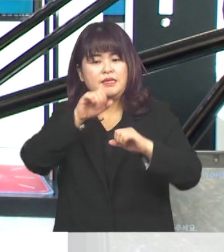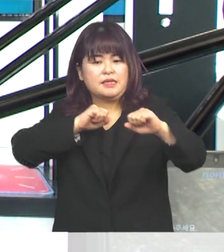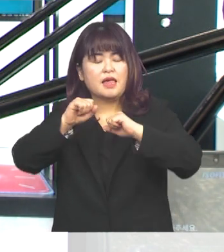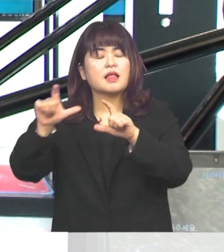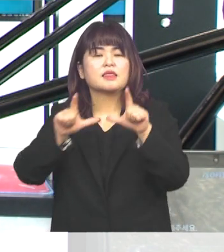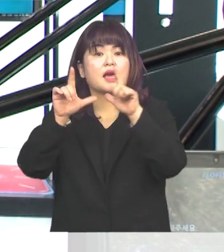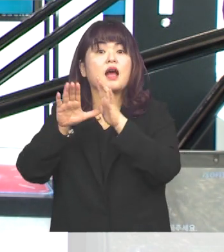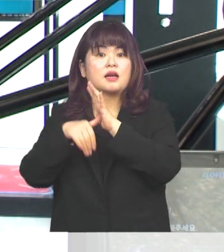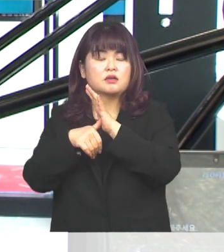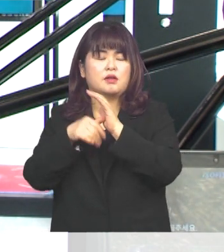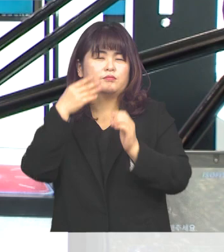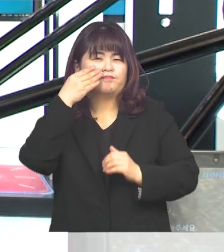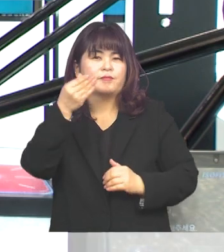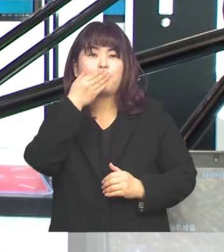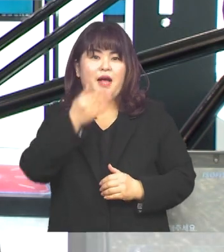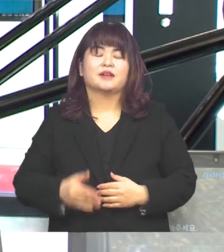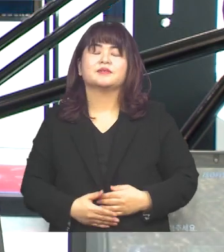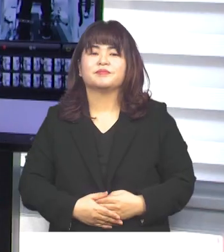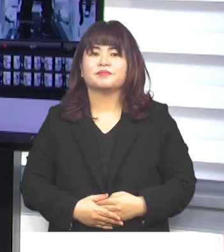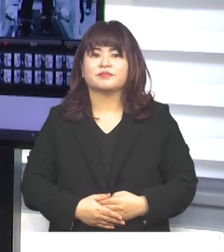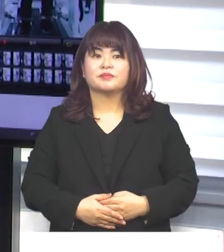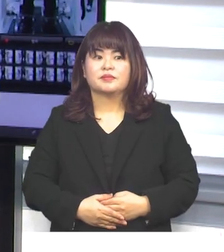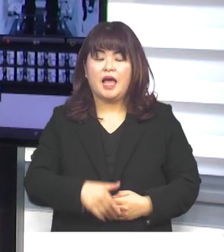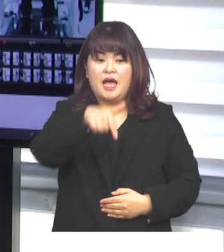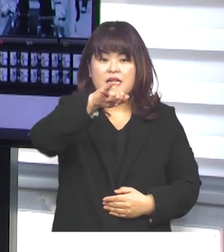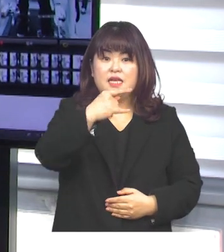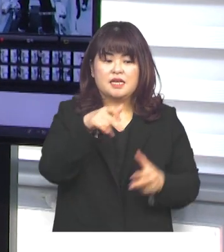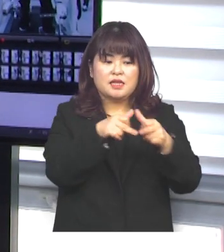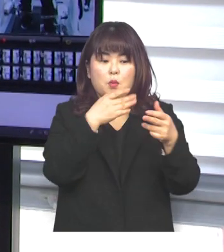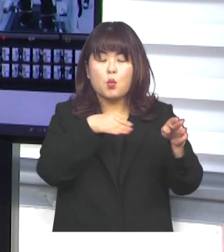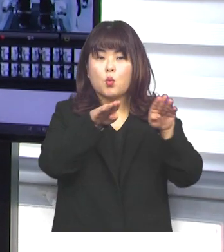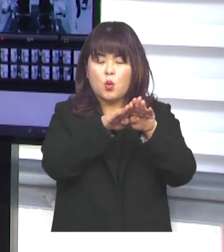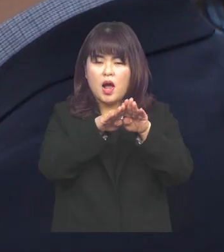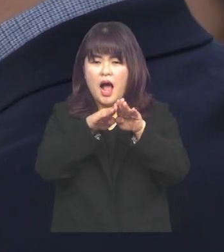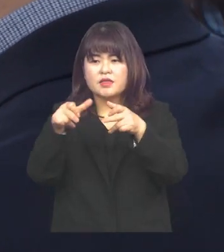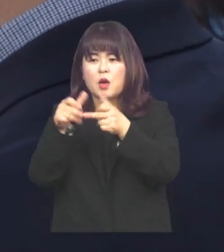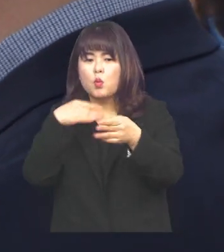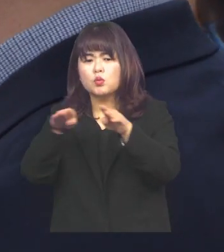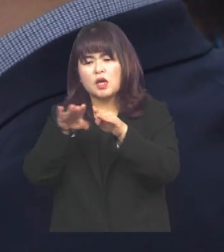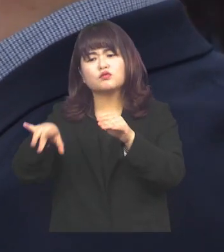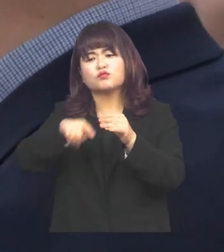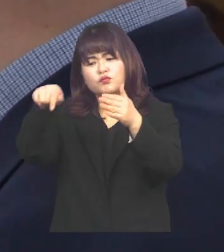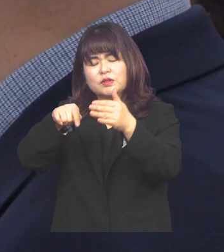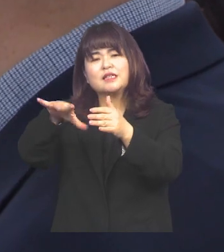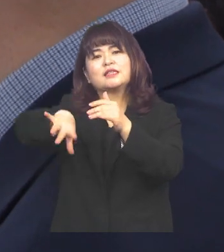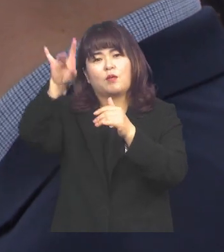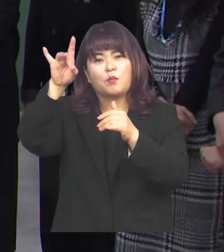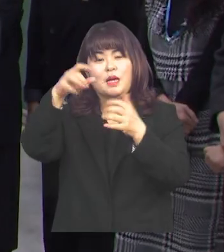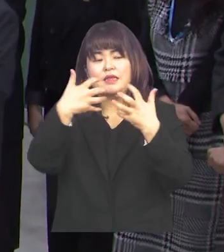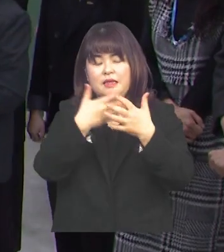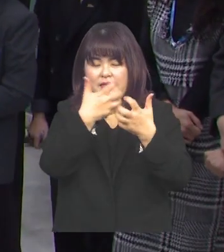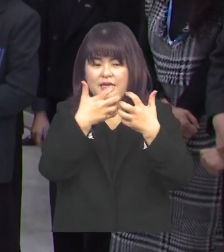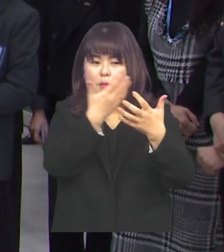원활하게 생활하실 수 있도록 했습니다. 기흥복지관은 장애인복지관 최초로 단계적 로봇재활을 활용한